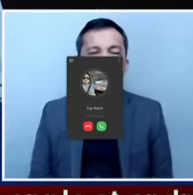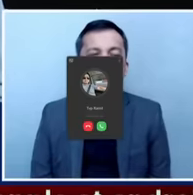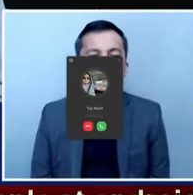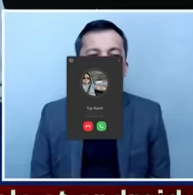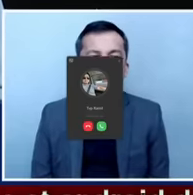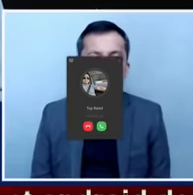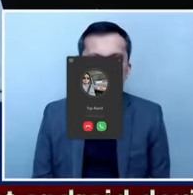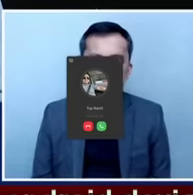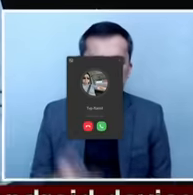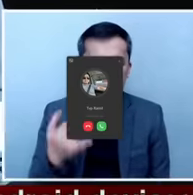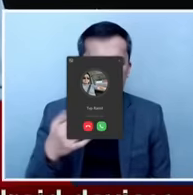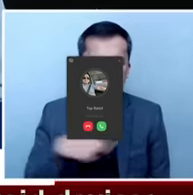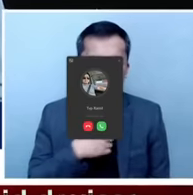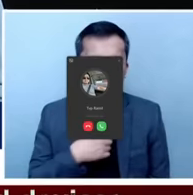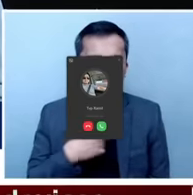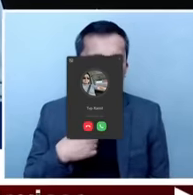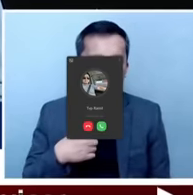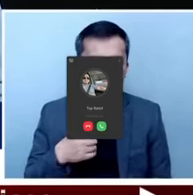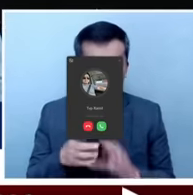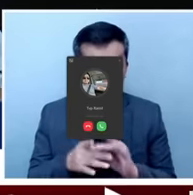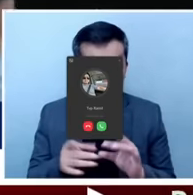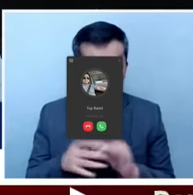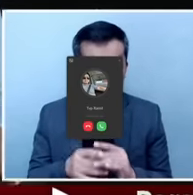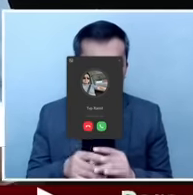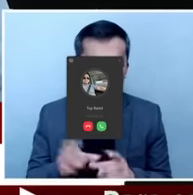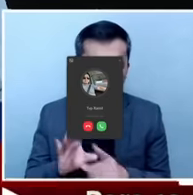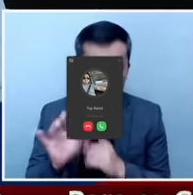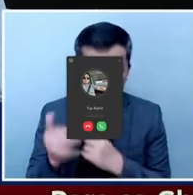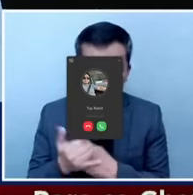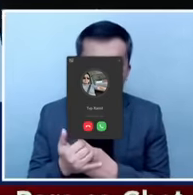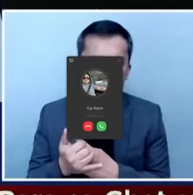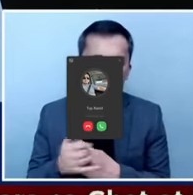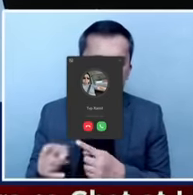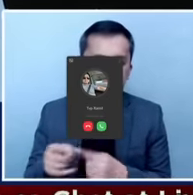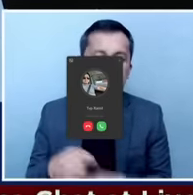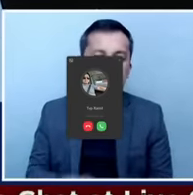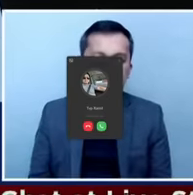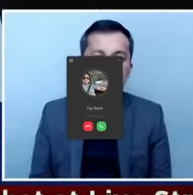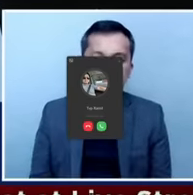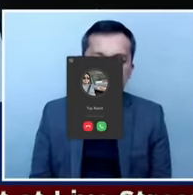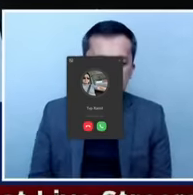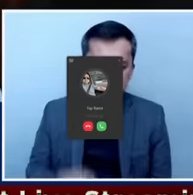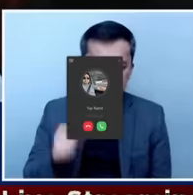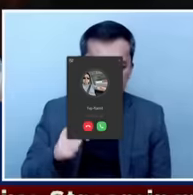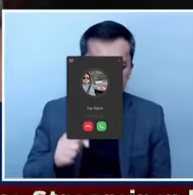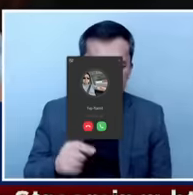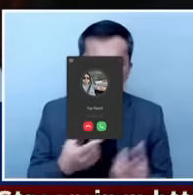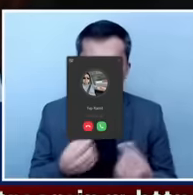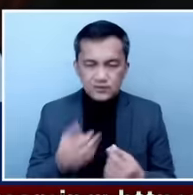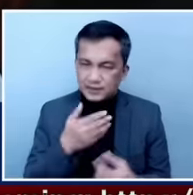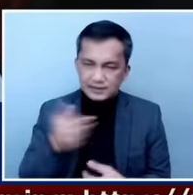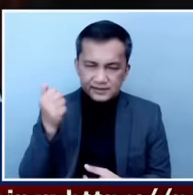are. We're a storytelling company, we're a content company, and that's what we do best.